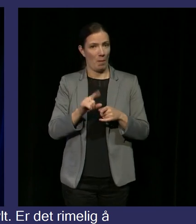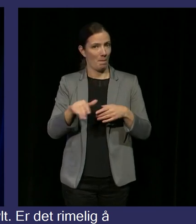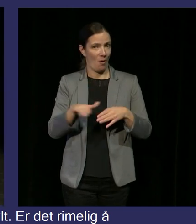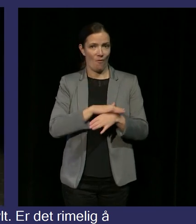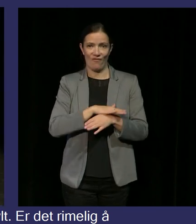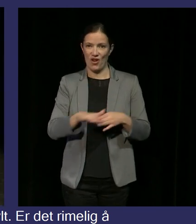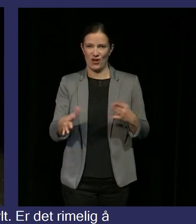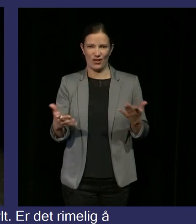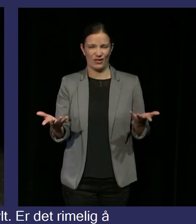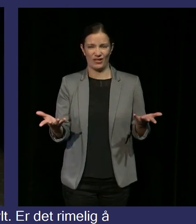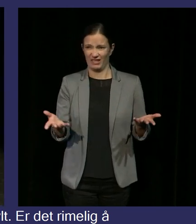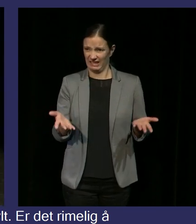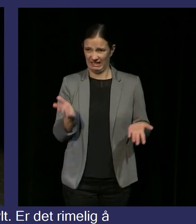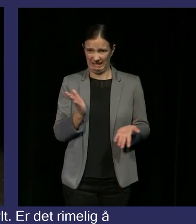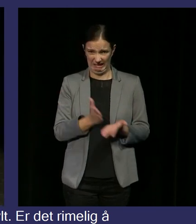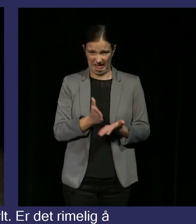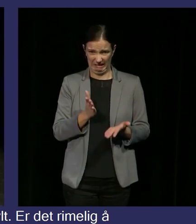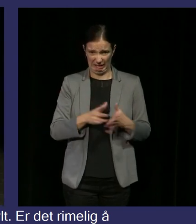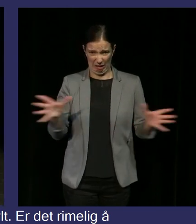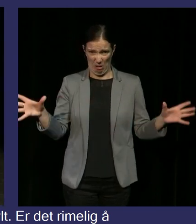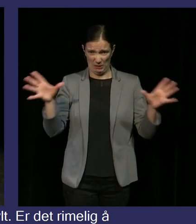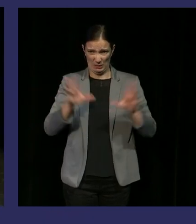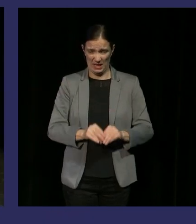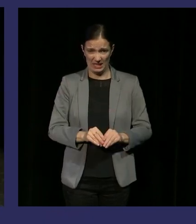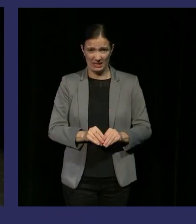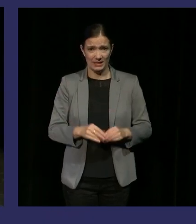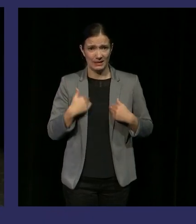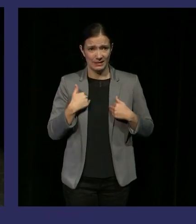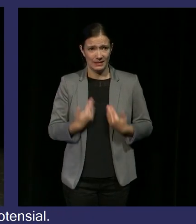oppfylt. Det rimelig å oppsummere på en sånn måte?